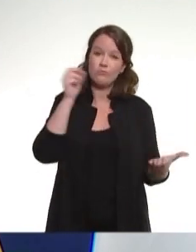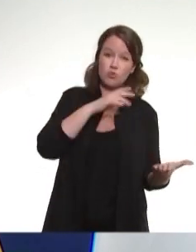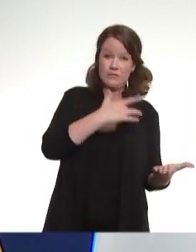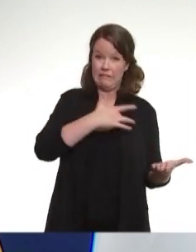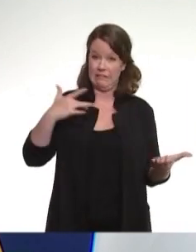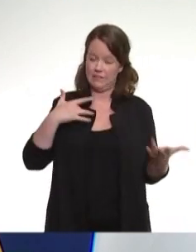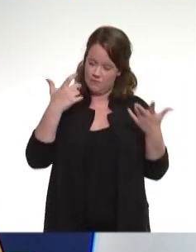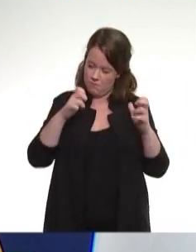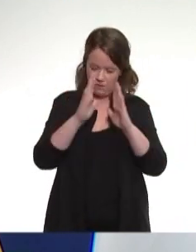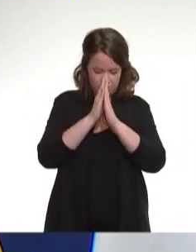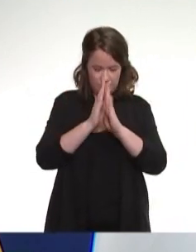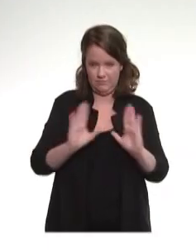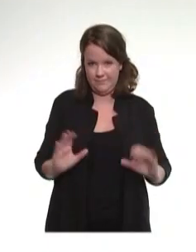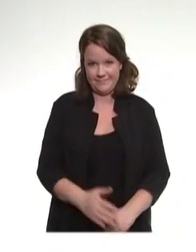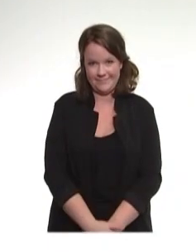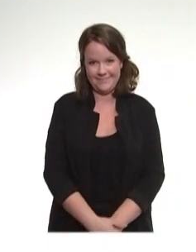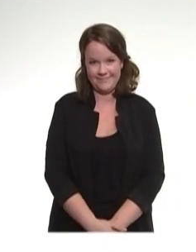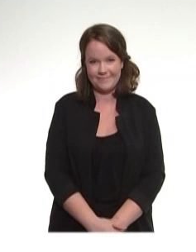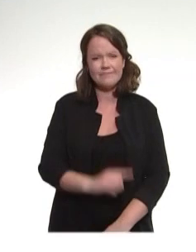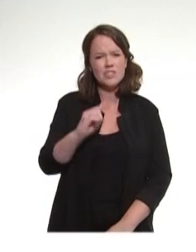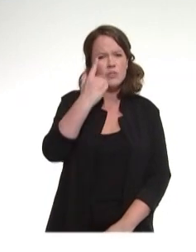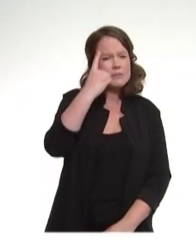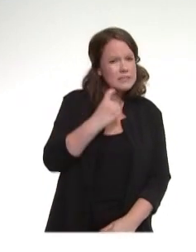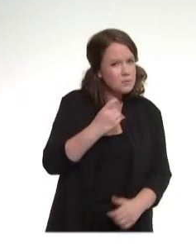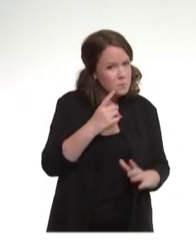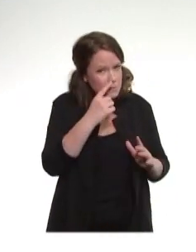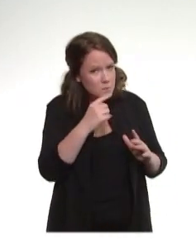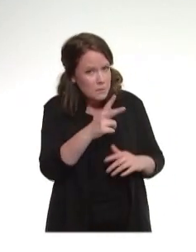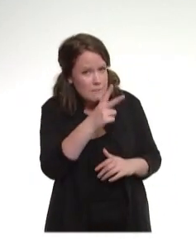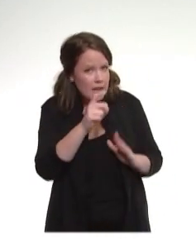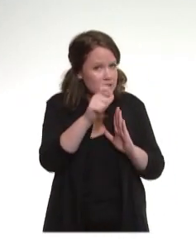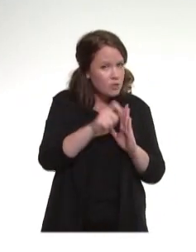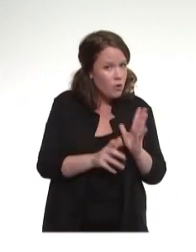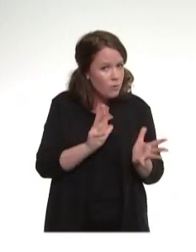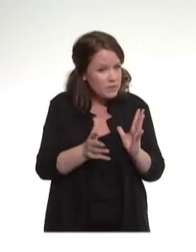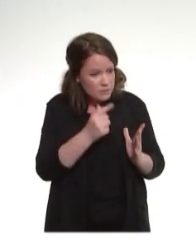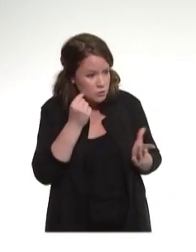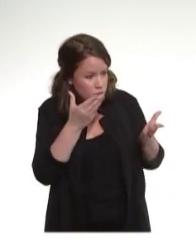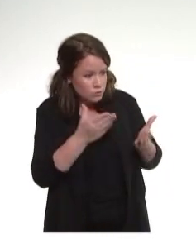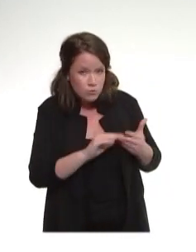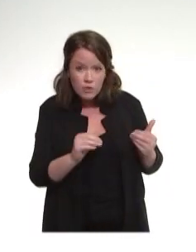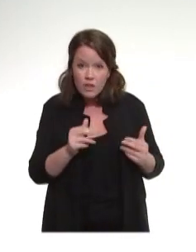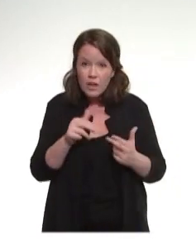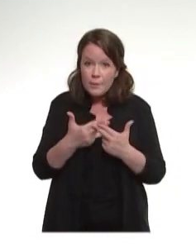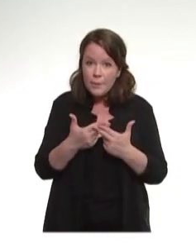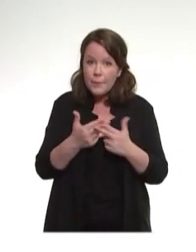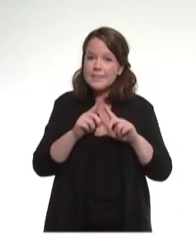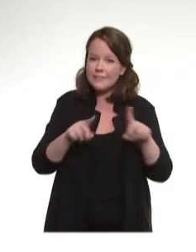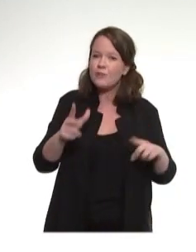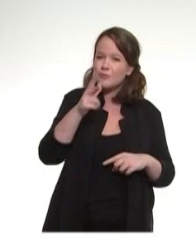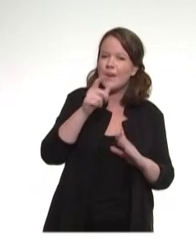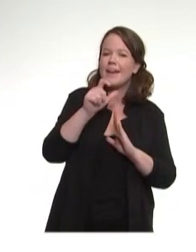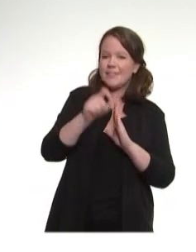territorialisées et là votre deuxième question je crois que tu es sur les bars et les restaurants je sais pas si bruno où les sur la différenciation entre les